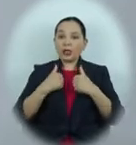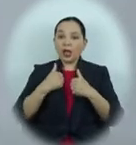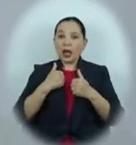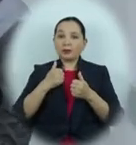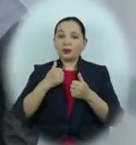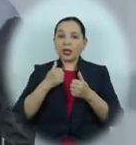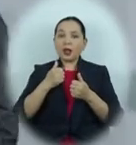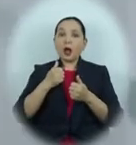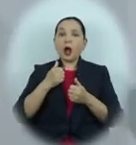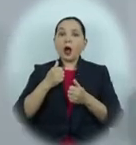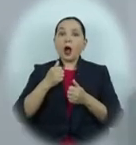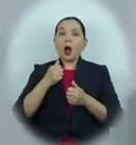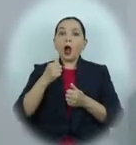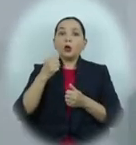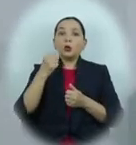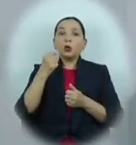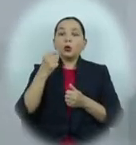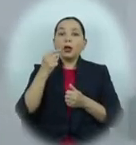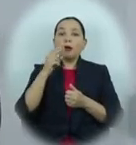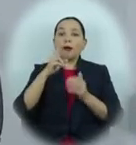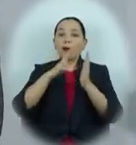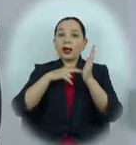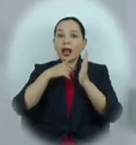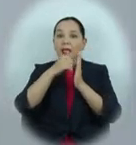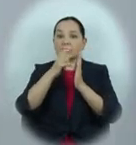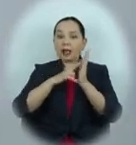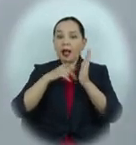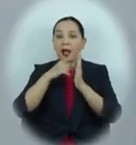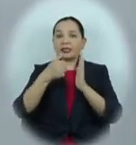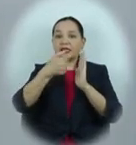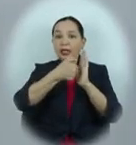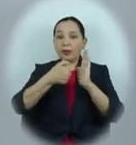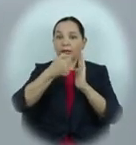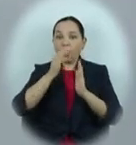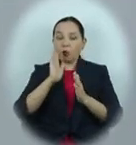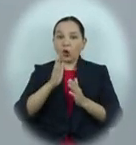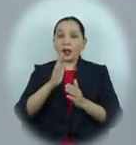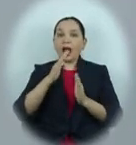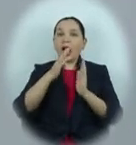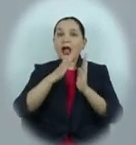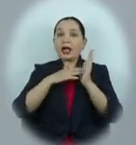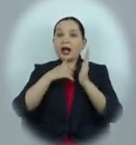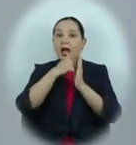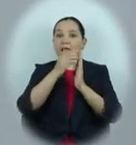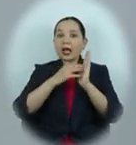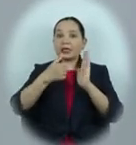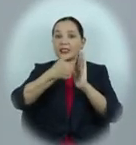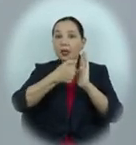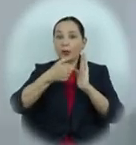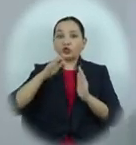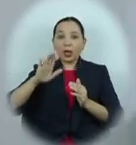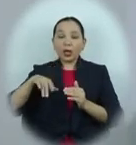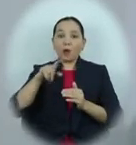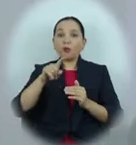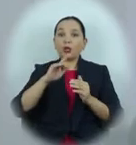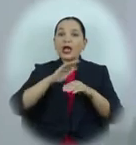bittasi. Yuzga qoplamasiga kraska emaldan sepilgan bo'ladi. Kraskani sepilishdan keyin